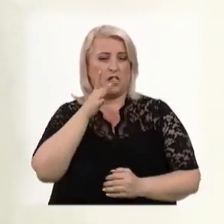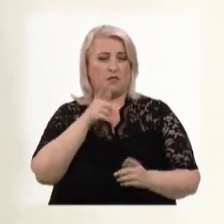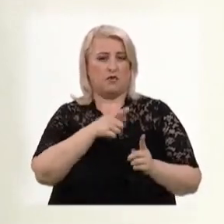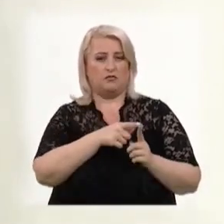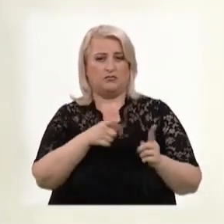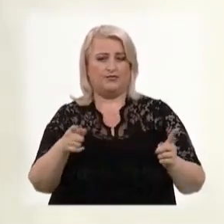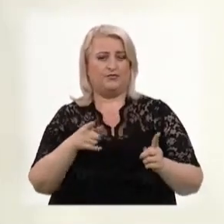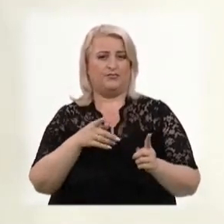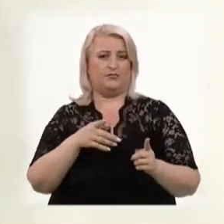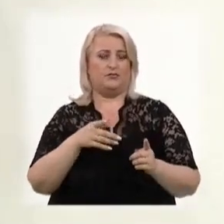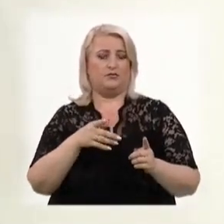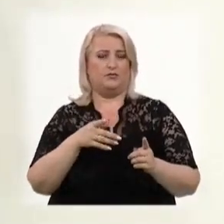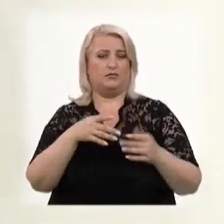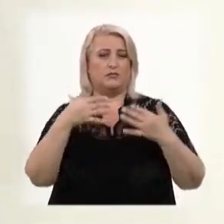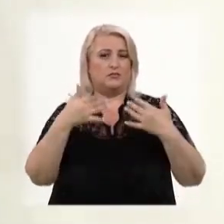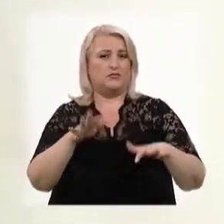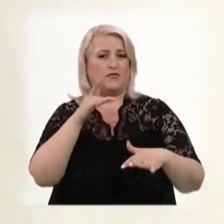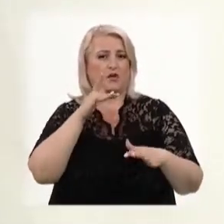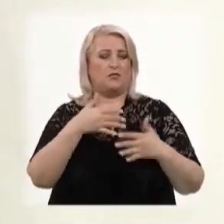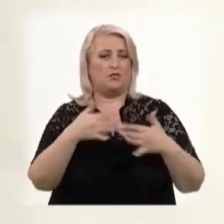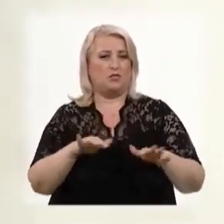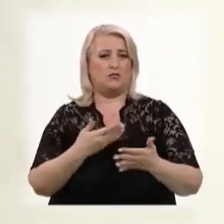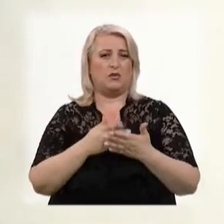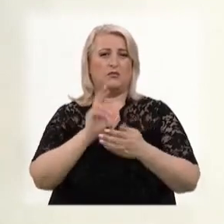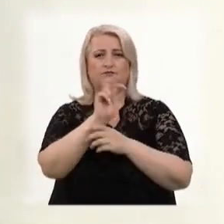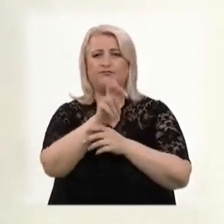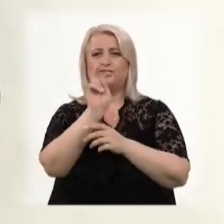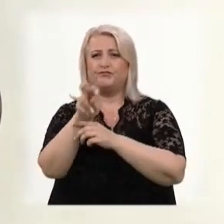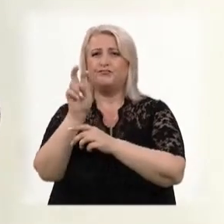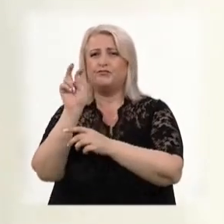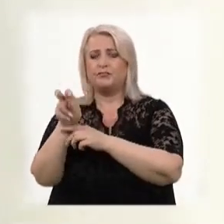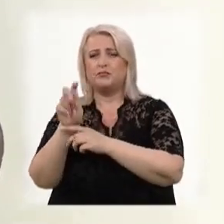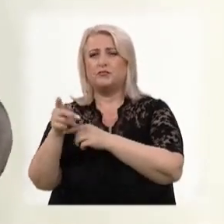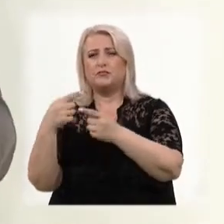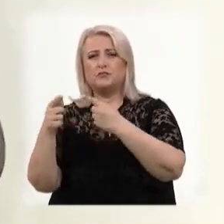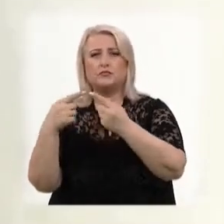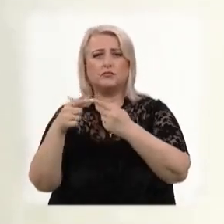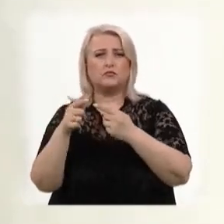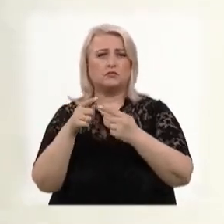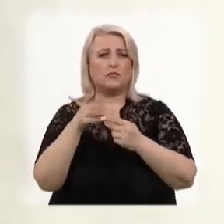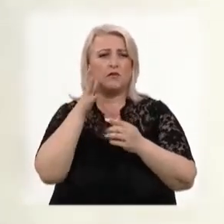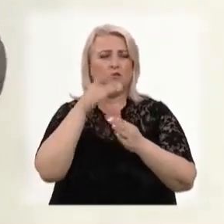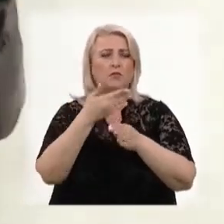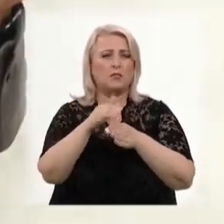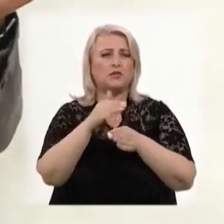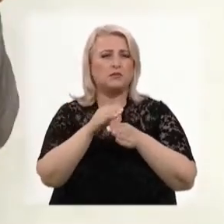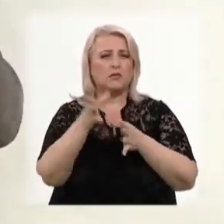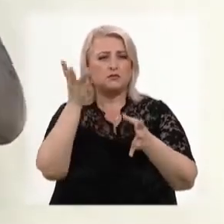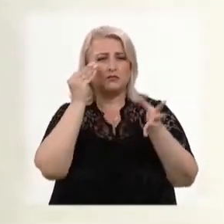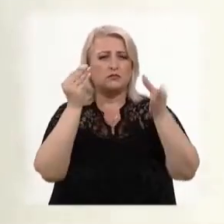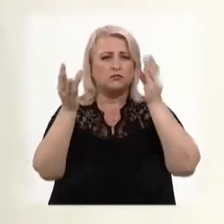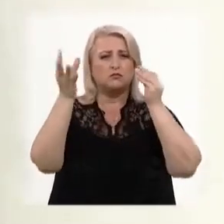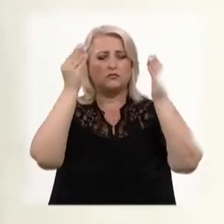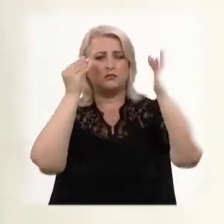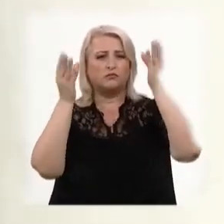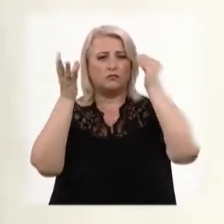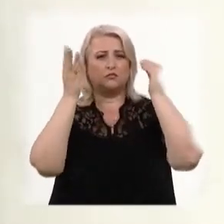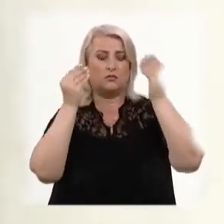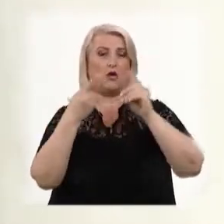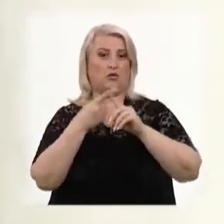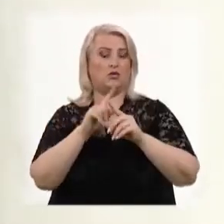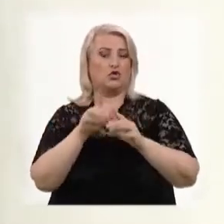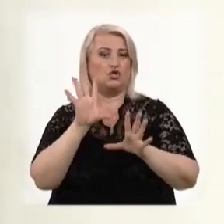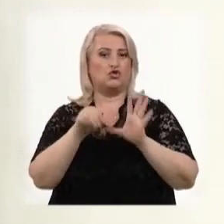moment dat la un bebe Dar la un training la o conferință în prieteni o discuție că te uitați interviului și aflat multe informații că